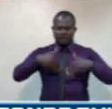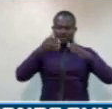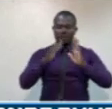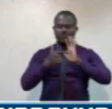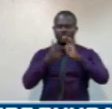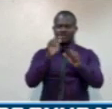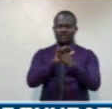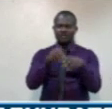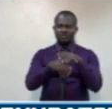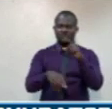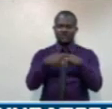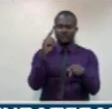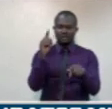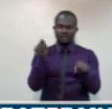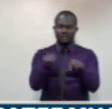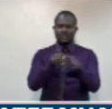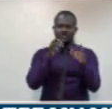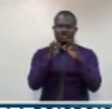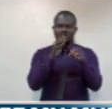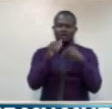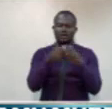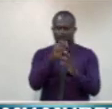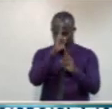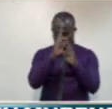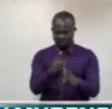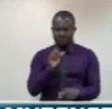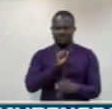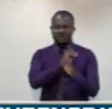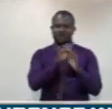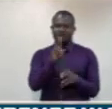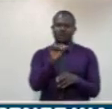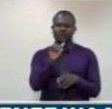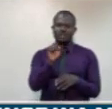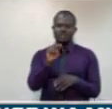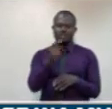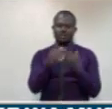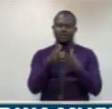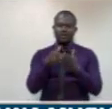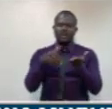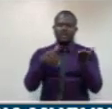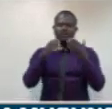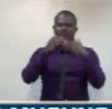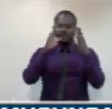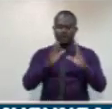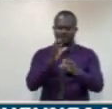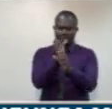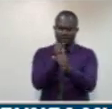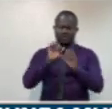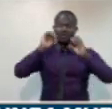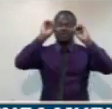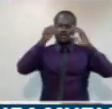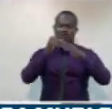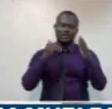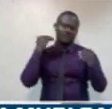rwagaragaye cyane mu bwicanyi nk'uko bisobanurwa na Honorable Senateur Uyisenga Charles wayoboye ishyirahamwe rya volleyball mu Rwanda mbere